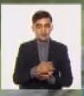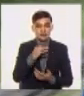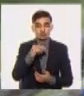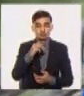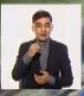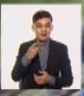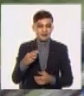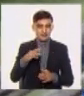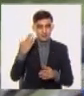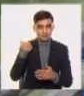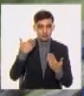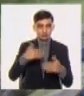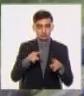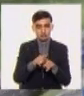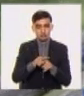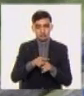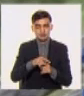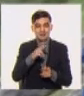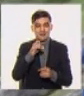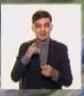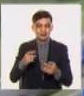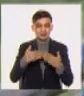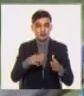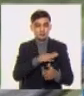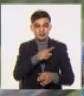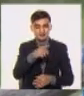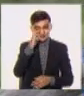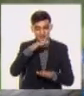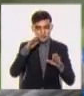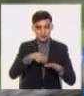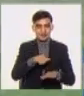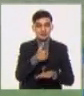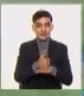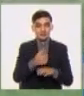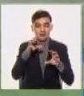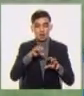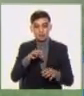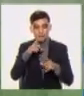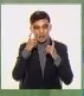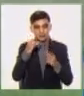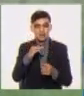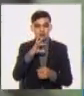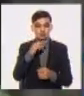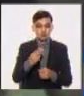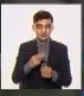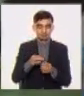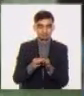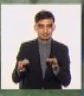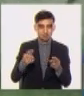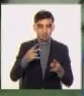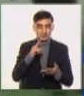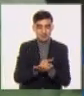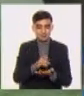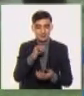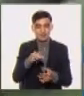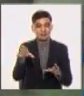Чехия уже давно перешла к упрощенному сценарию карантина. В этой стране главные правила – маски и социальная дистанция. Поэтому постепенно во